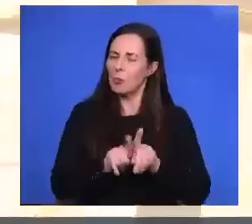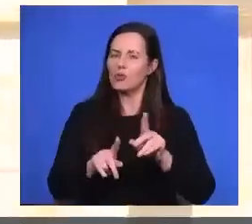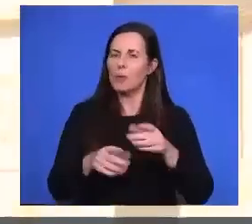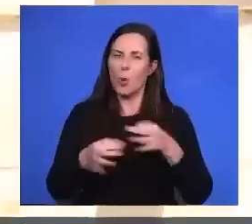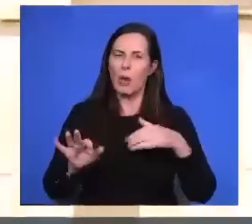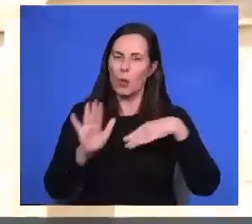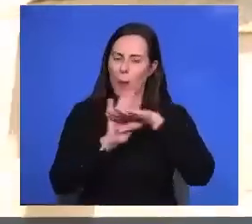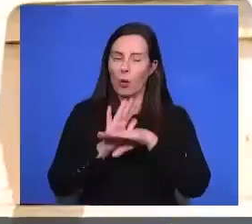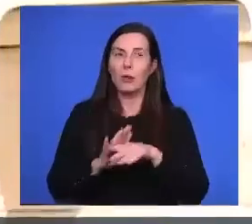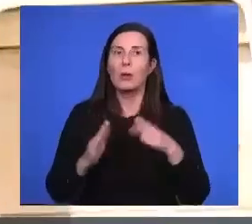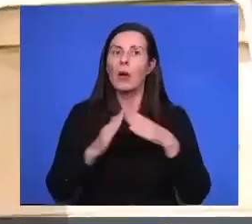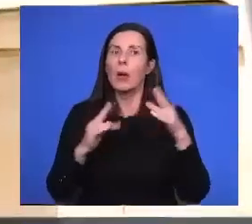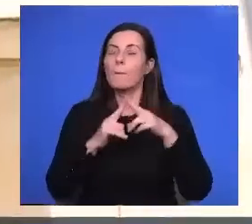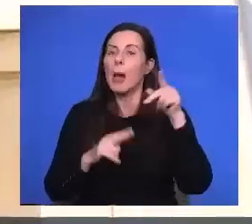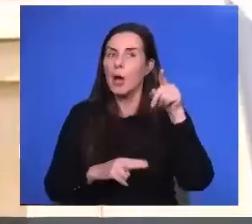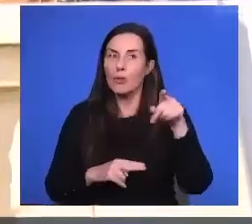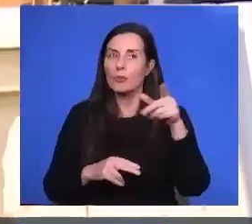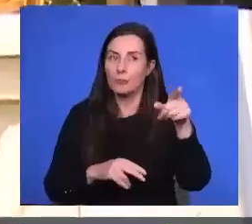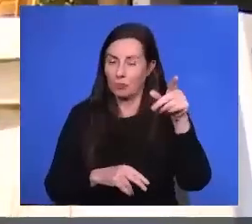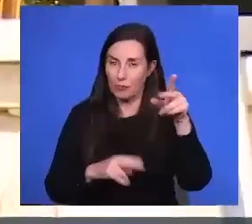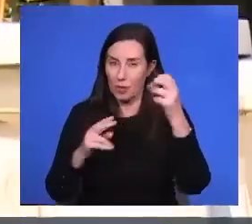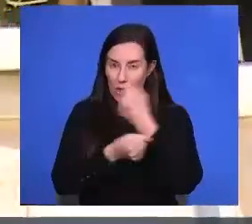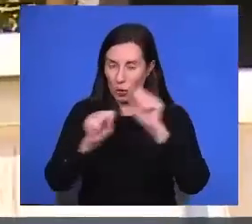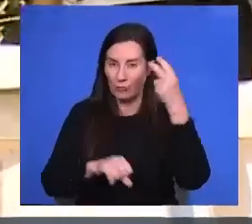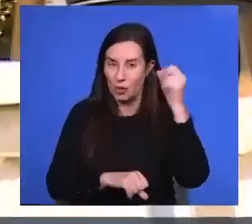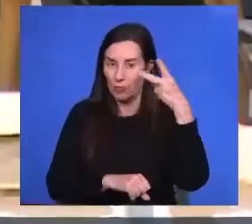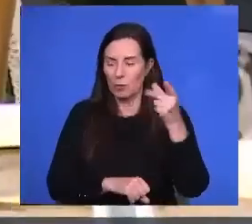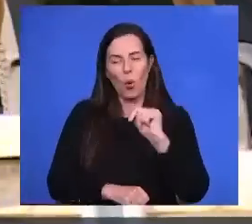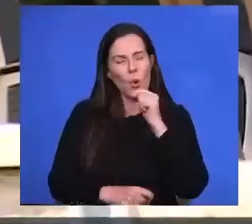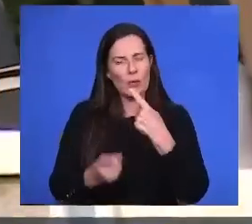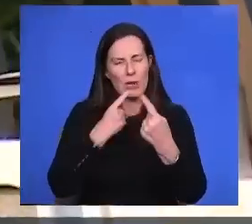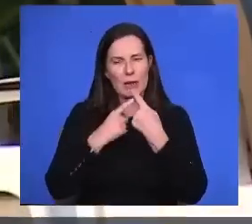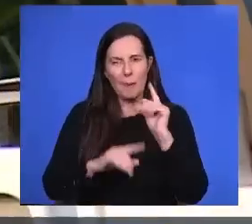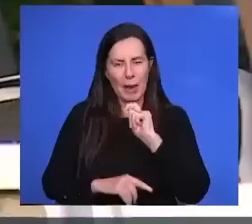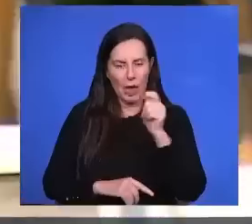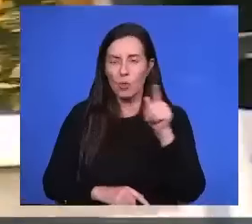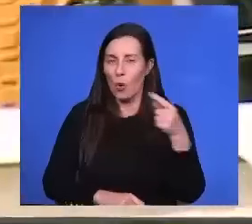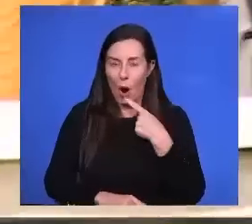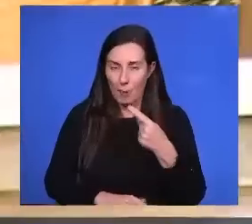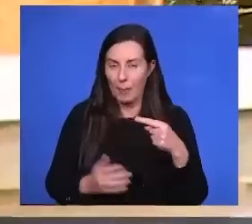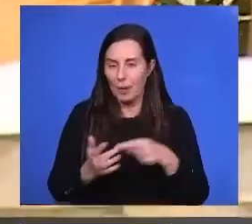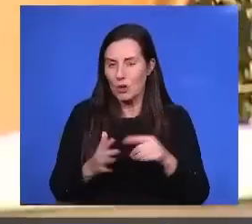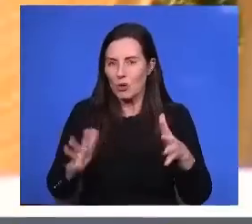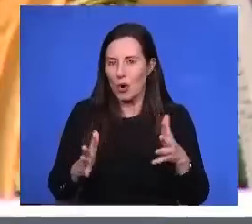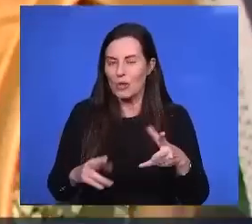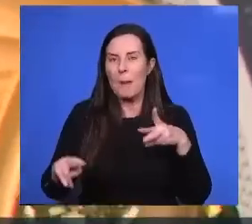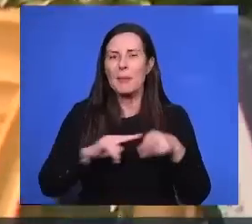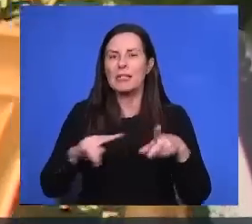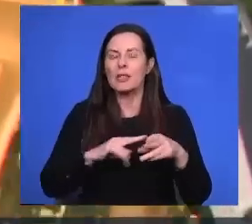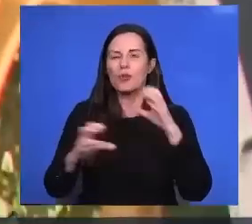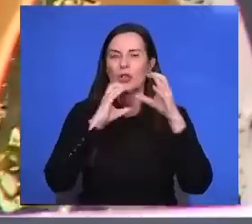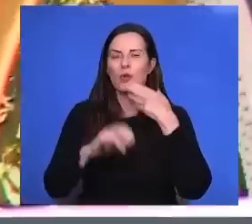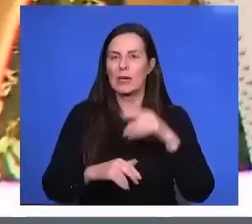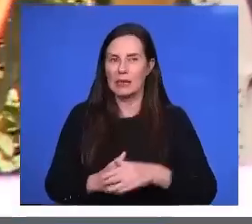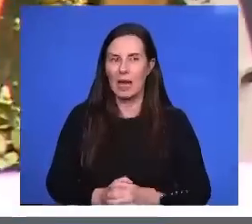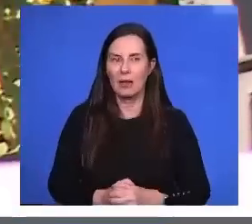המשפחה פגשנו את קרים יונס ששוחרר לפני שבועיים. הוא נמנע מלדבר אל המצלמה, לדבריו, בשל חשש מצנזורה של התקשורת